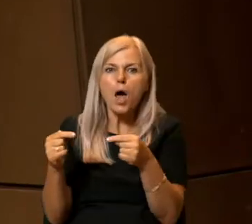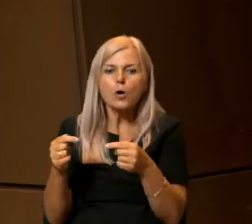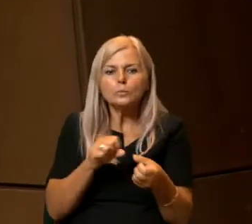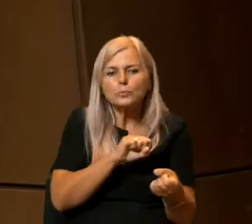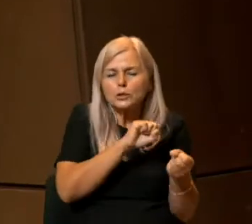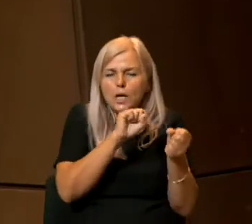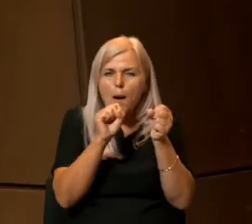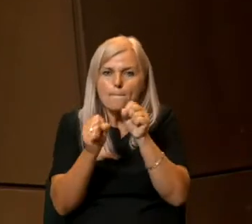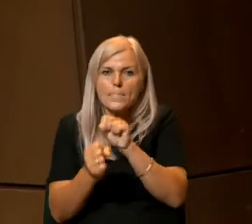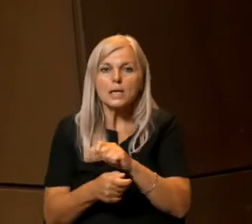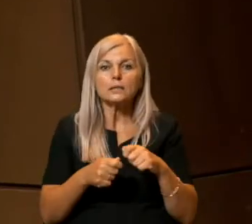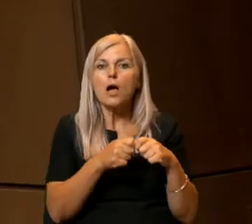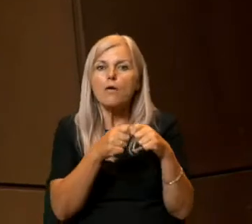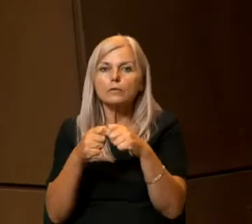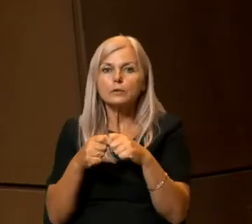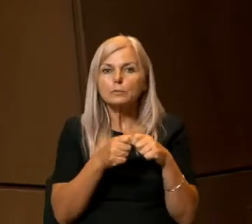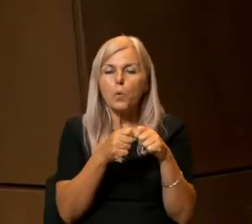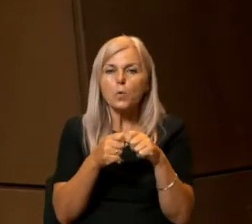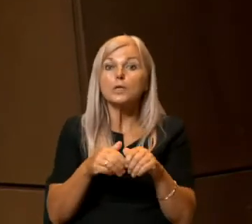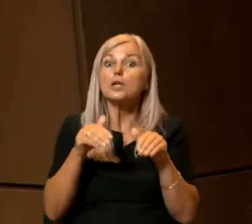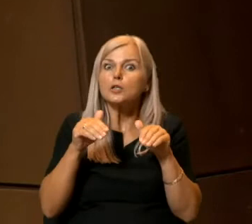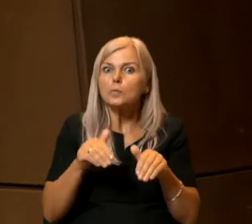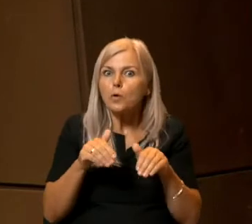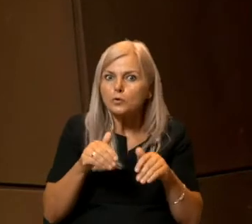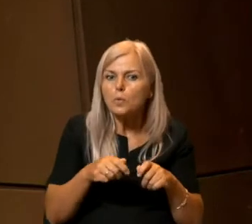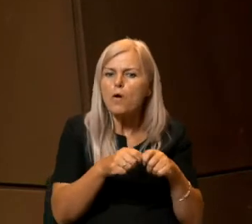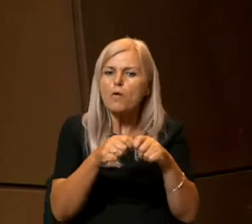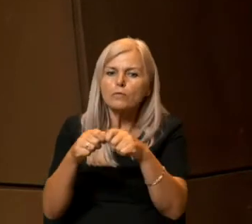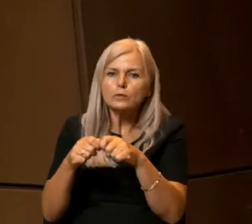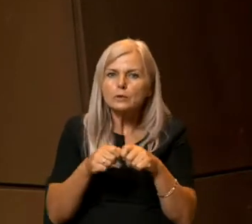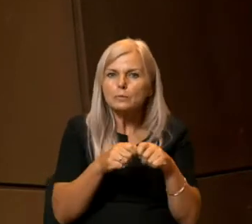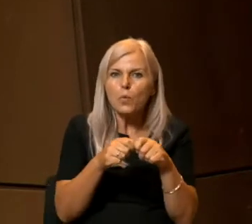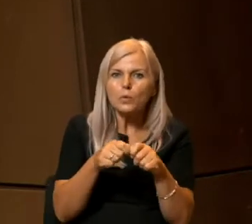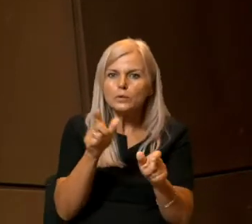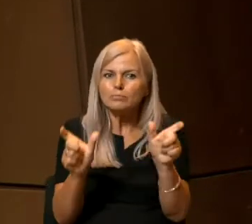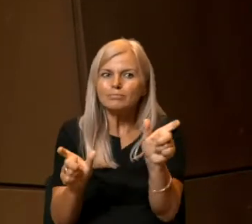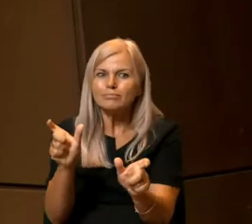nas wspólnie i wspólnie możemy coś nowego tworzyć, a więc